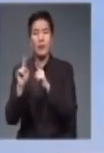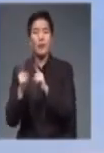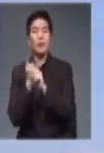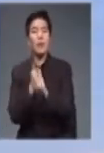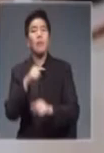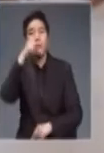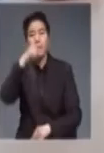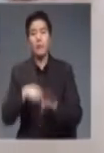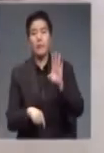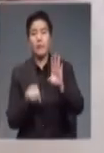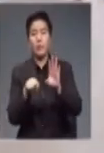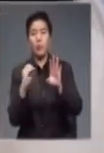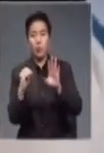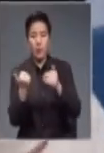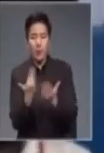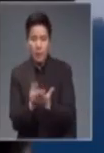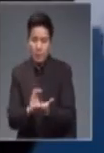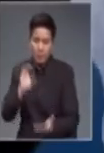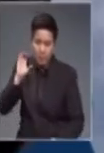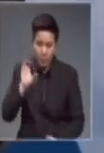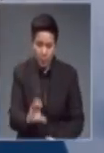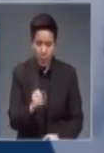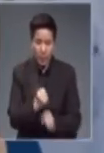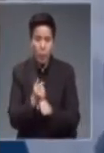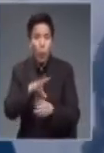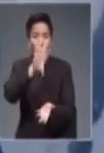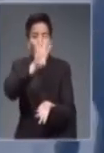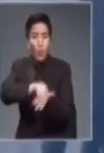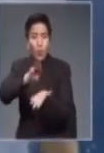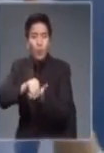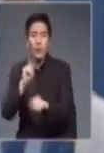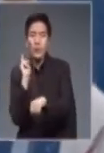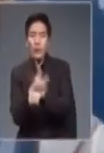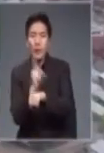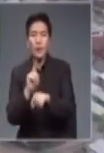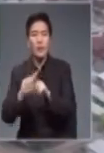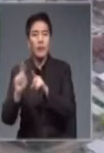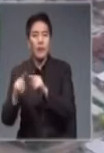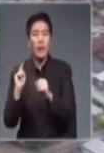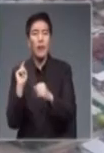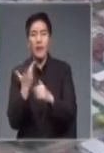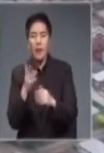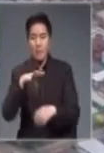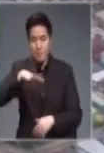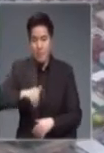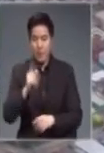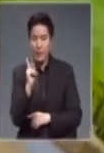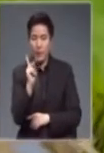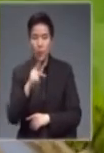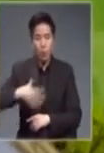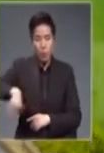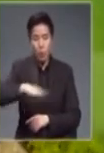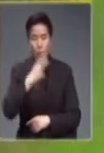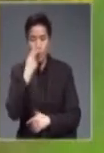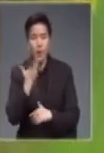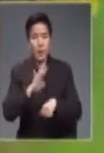ไรการเพิ่มขนาดหน่วยราชการสิ่งที่ตามมาปัญหาด้านงบประมาณนะครับเป็นสิ่งที่เราต้องพิจารณาโดยละเอียดถี่ถ้วนถ้าเราส